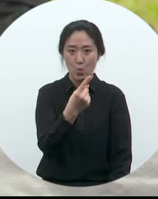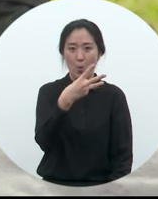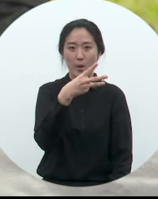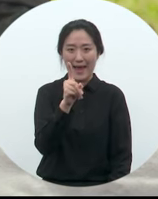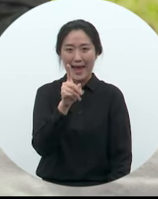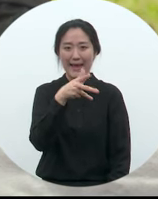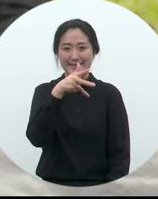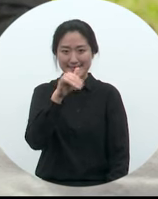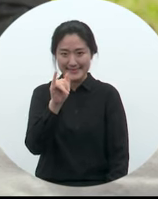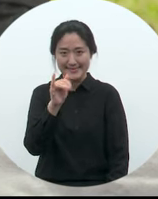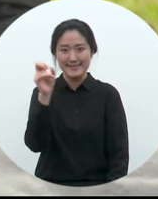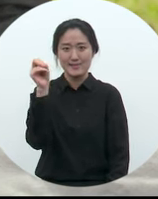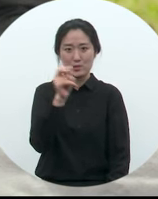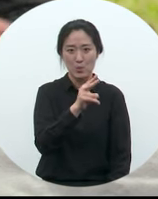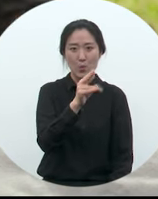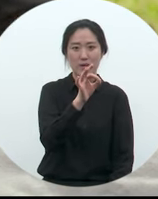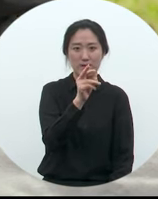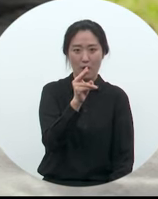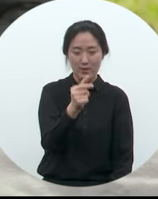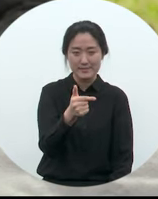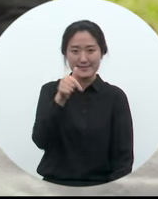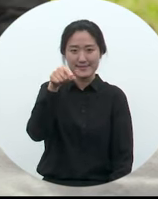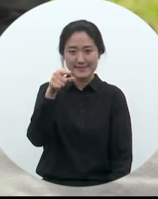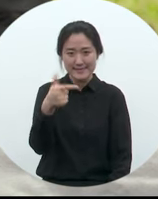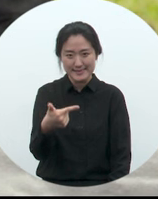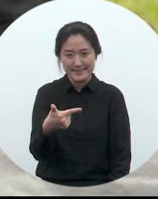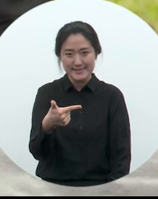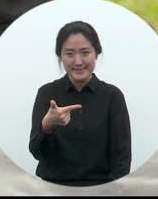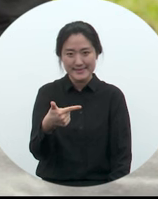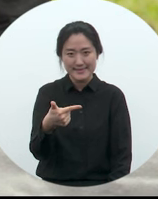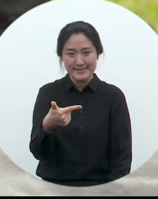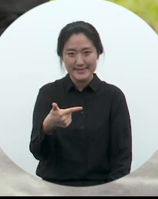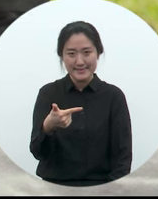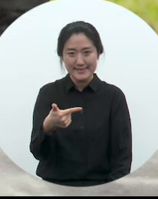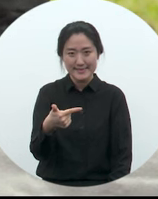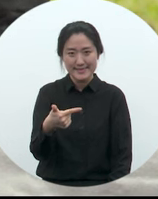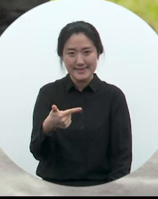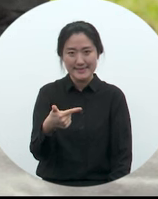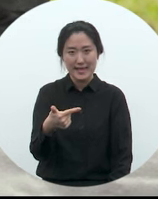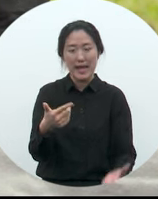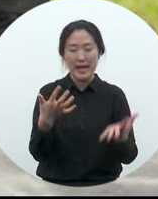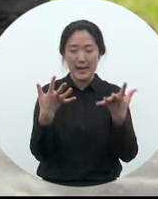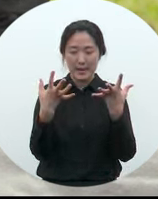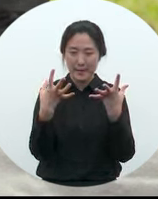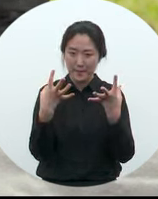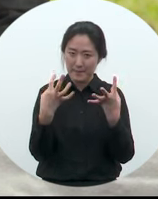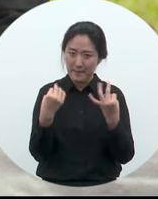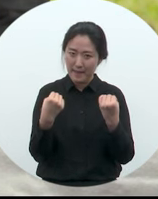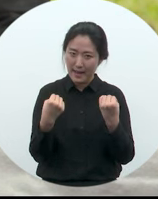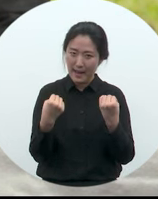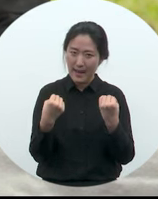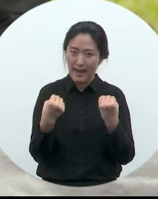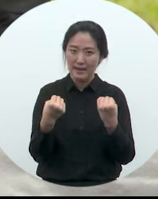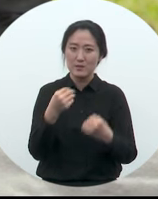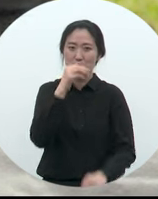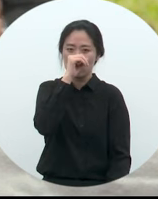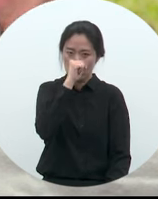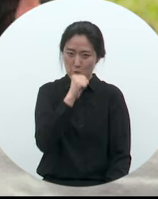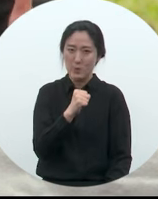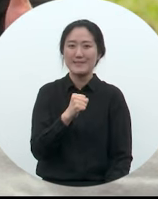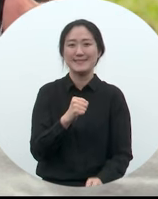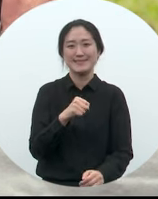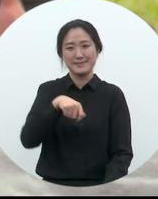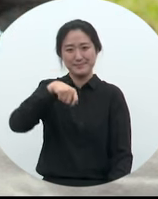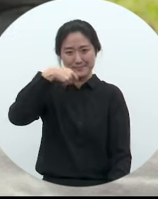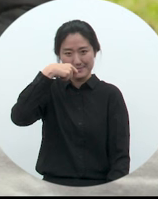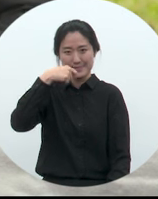도라지 연근이 우리가 흔히들 먹는 음식이니까 그냥 가볍게 생각하는 경우가 많지만 알고 보면 굉장히